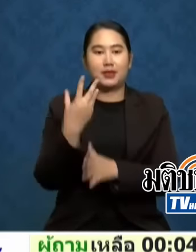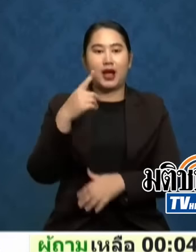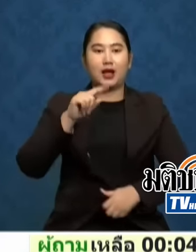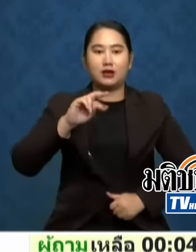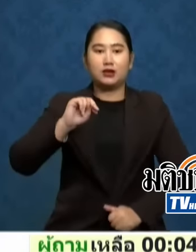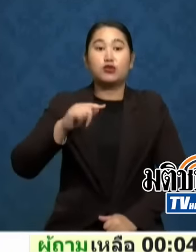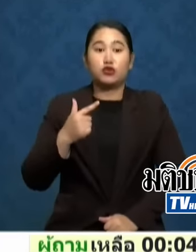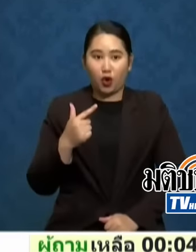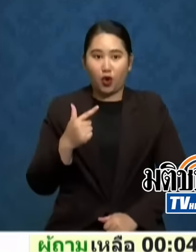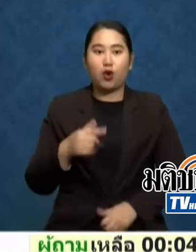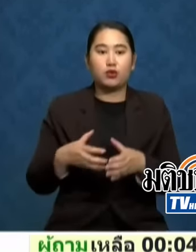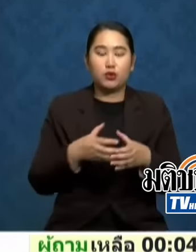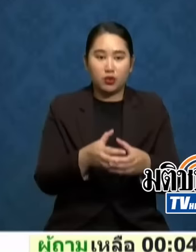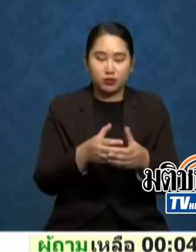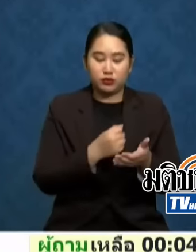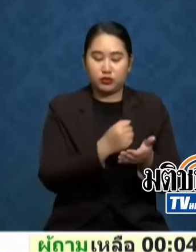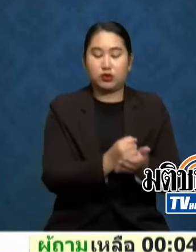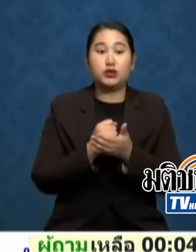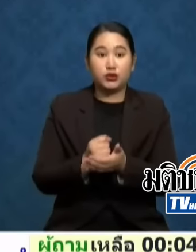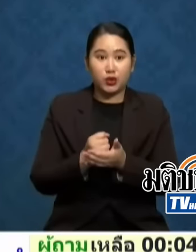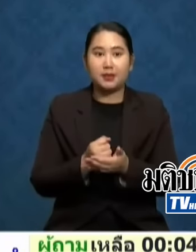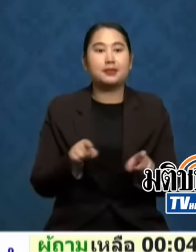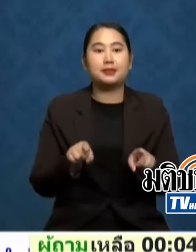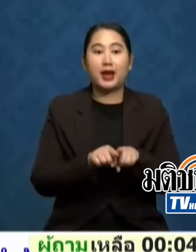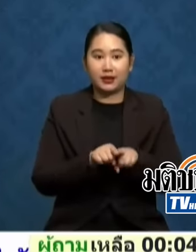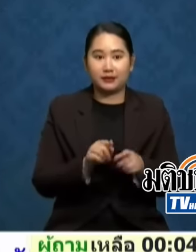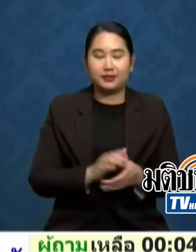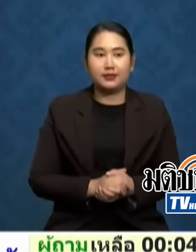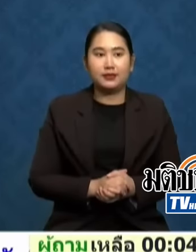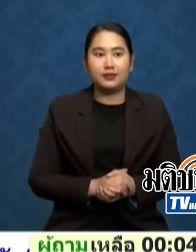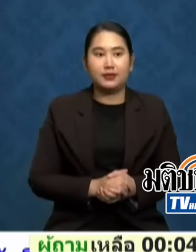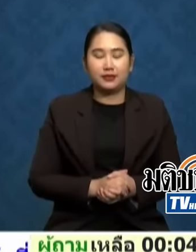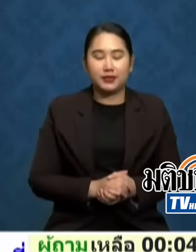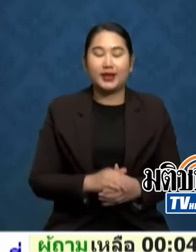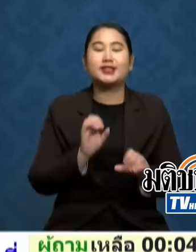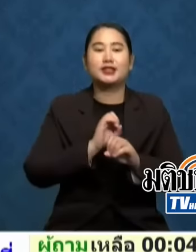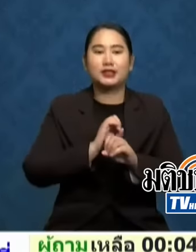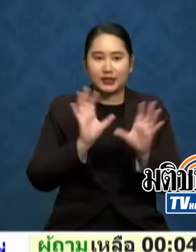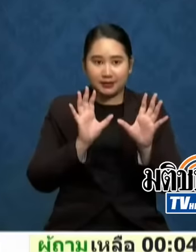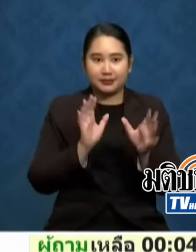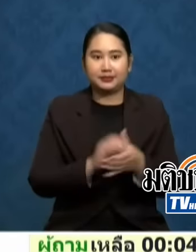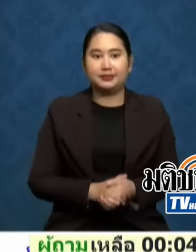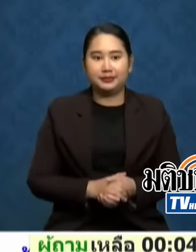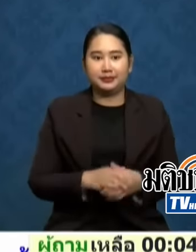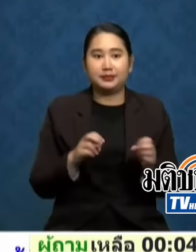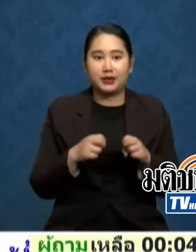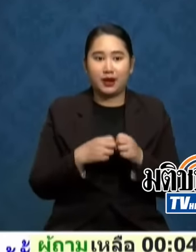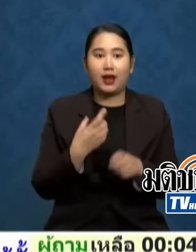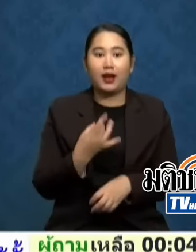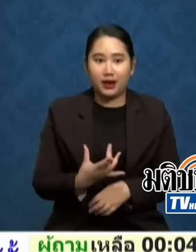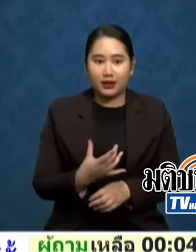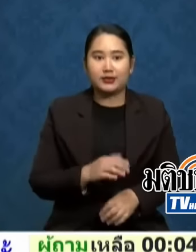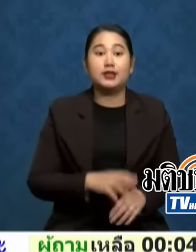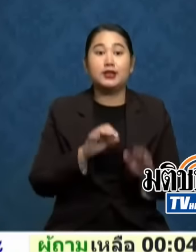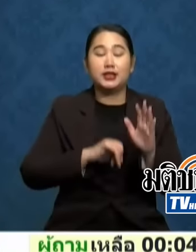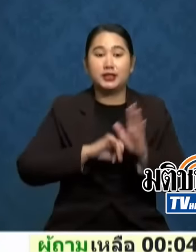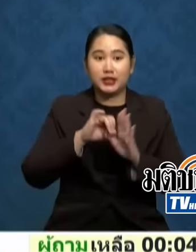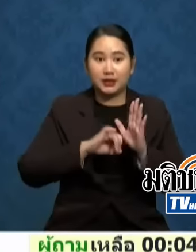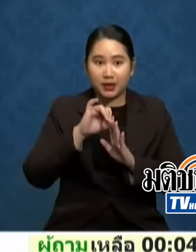ชียงดาวก็กำลังลงพื้นที่ช่วยเหลือผู้ประสบภัยอยู่เช่นกันในตรงนี้ชัดเจนว่ามันเกิดขึ้นอะไรกันบ้างเชียงใ